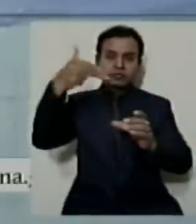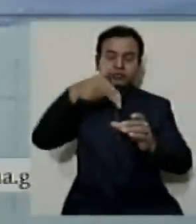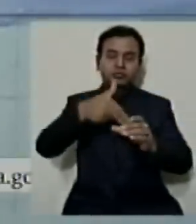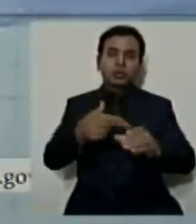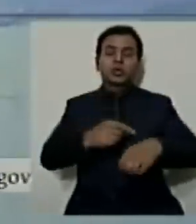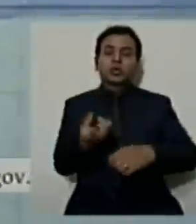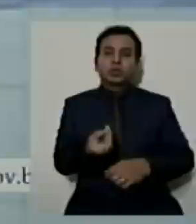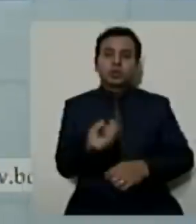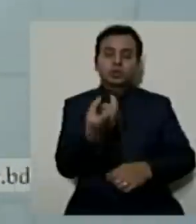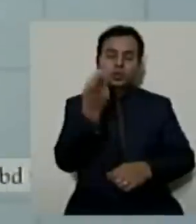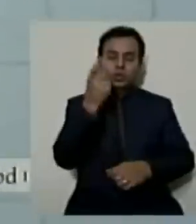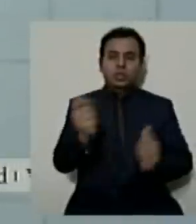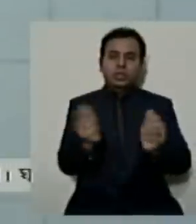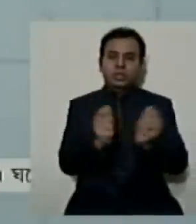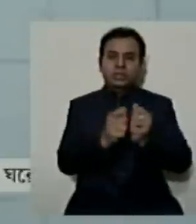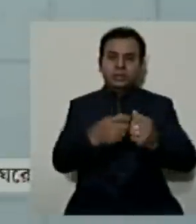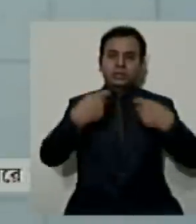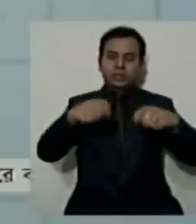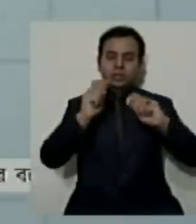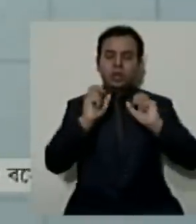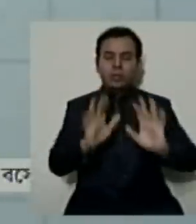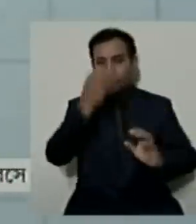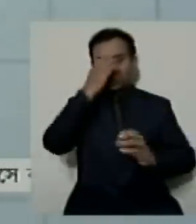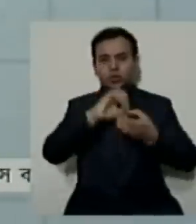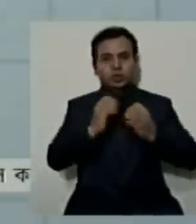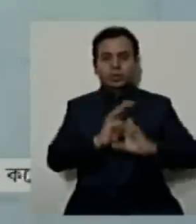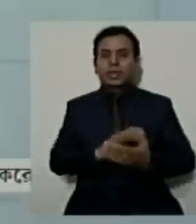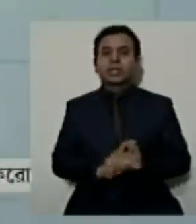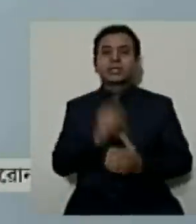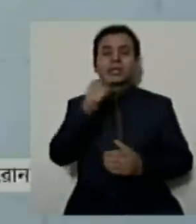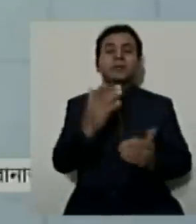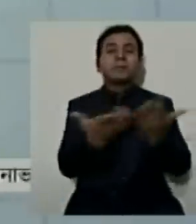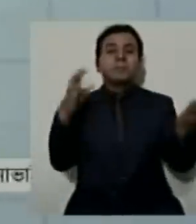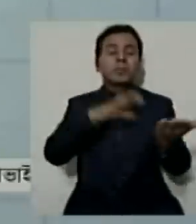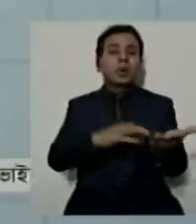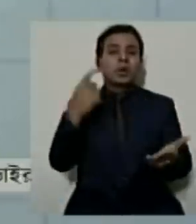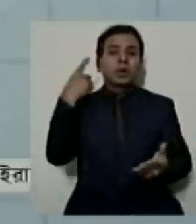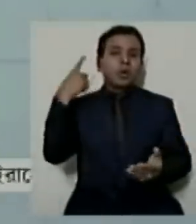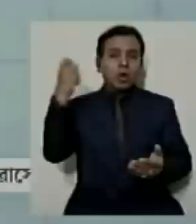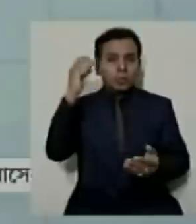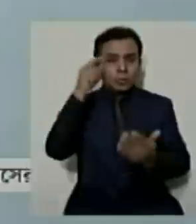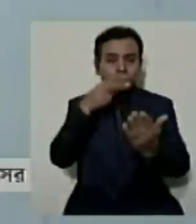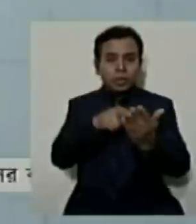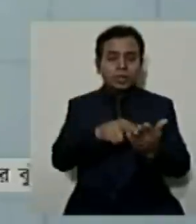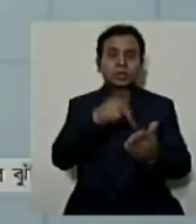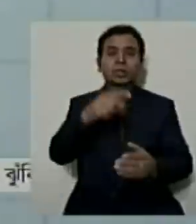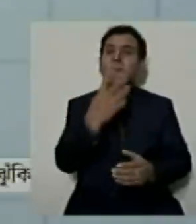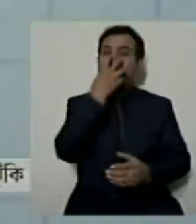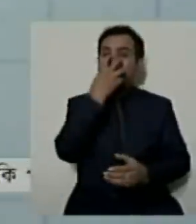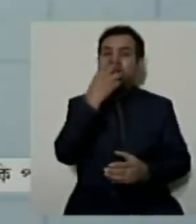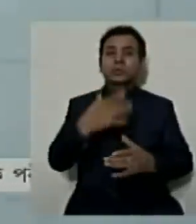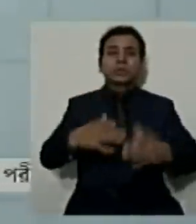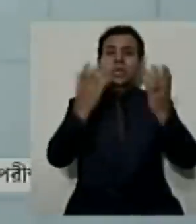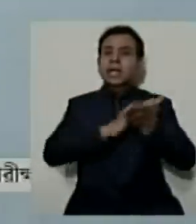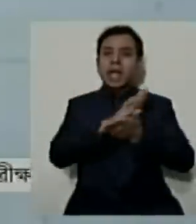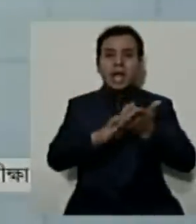তথ্য গণমাধ্যমে প্রকাশিত হয়েছে এটা অসম্পূর্ণ এবং পুরনো তথ্য দেয়া হয়েছে। আমি এই বিষয়ে সাংবাদিক ভাই বোনদের